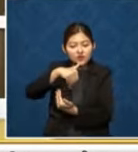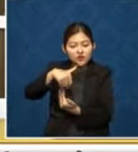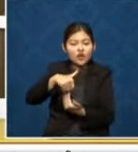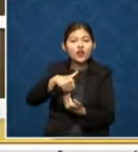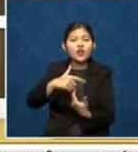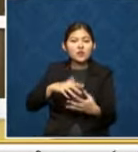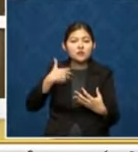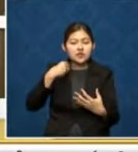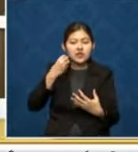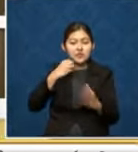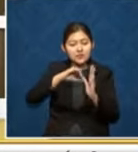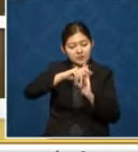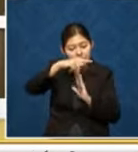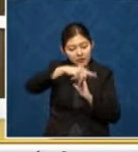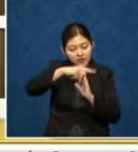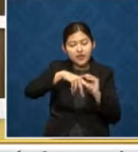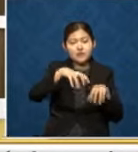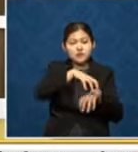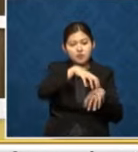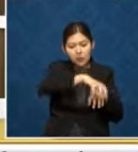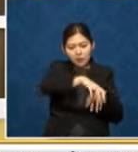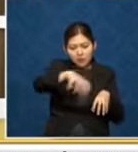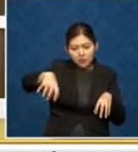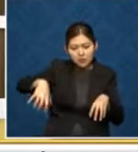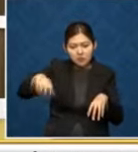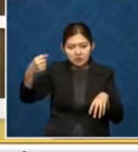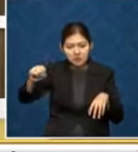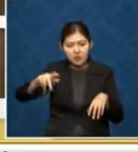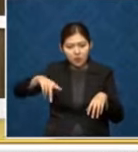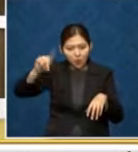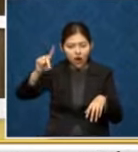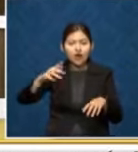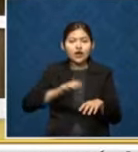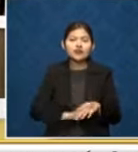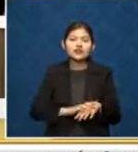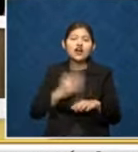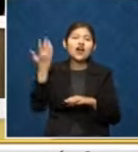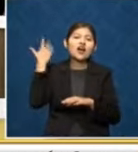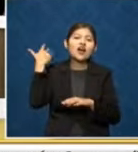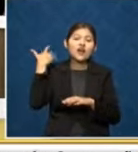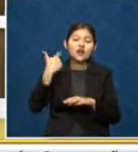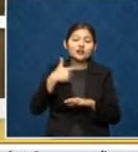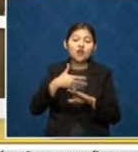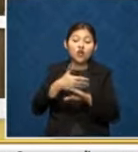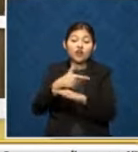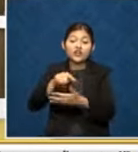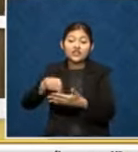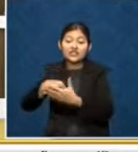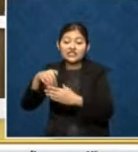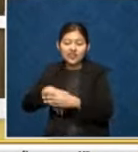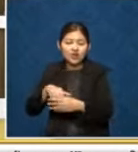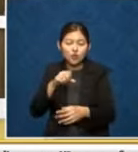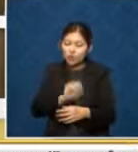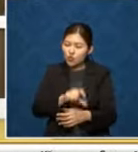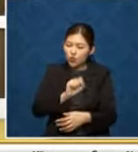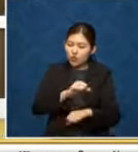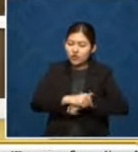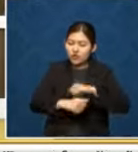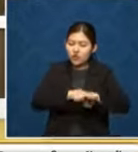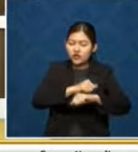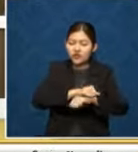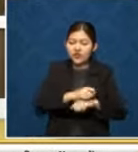บแห่งนะครับในจังหวัดแพร่นะครับนะครับเร่งสร้างมากนะครับในช่วงก่อนเลือกตั้งนะครับแต่ปัจจุบันนี้ปรากฏว่าบางแห่งใช้